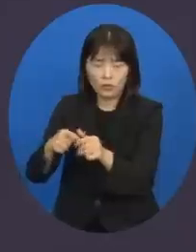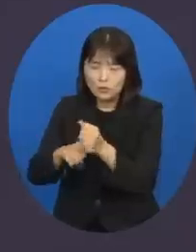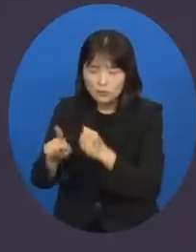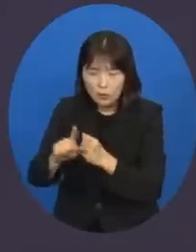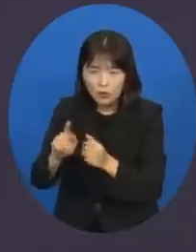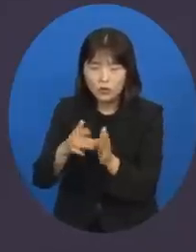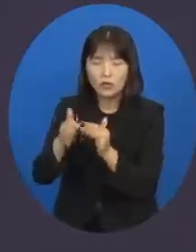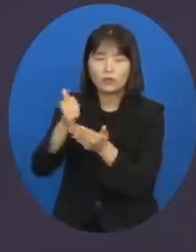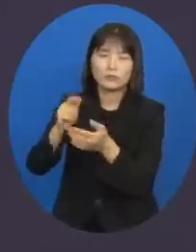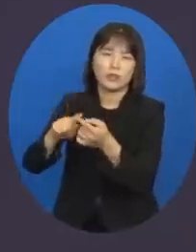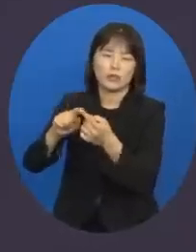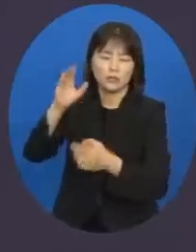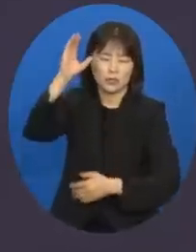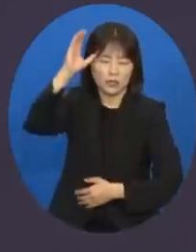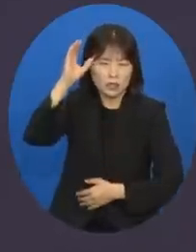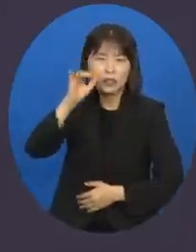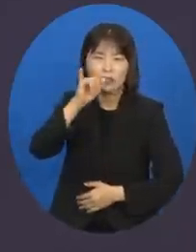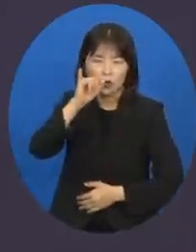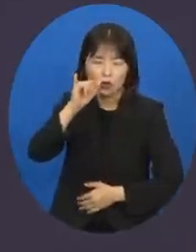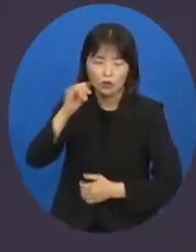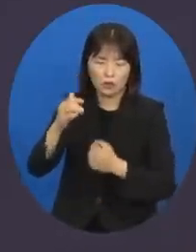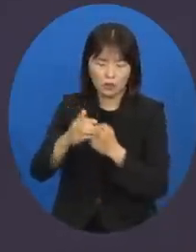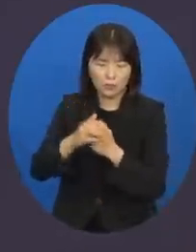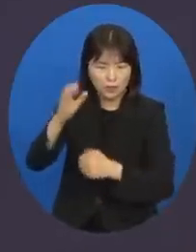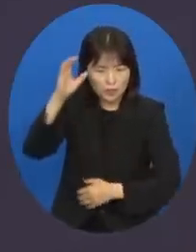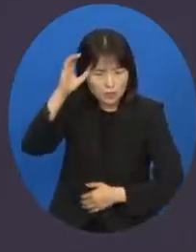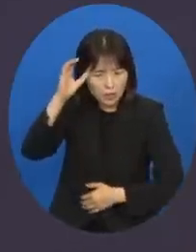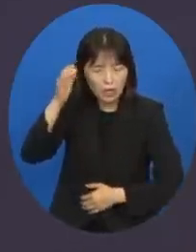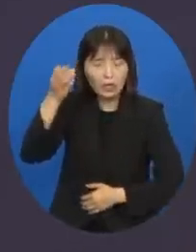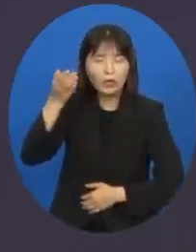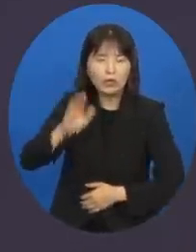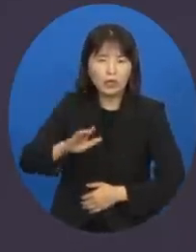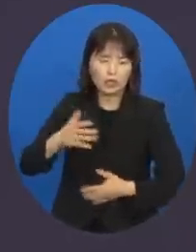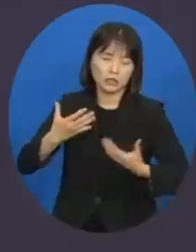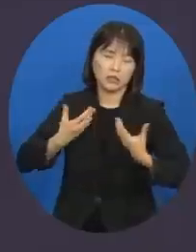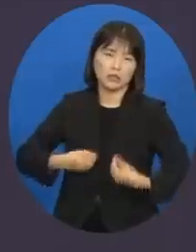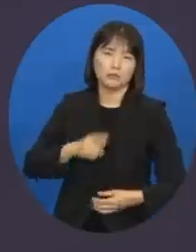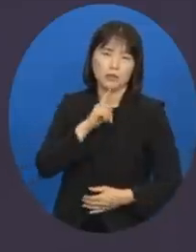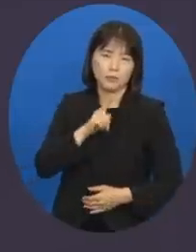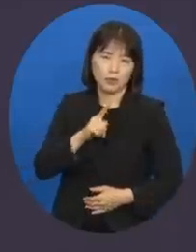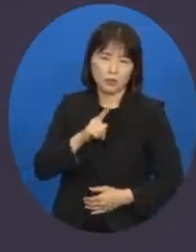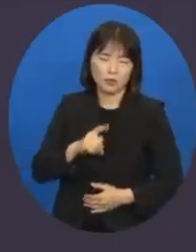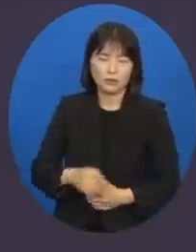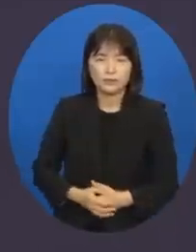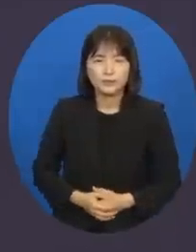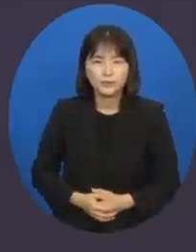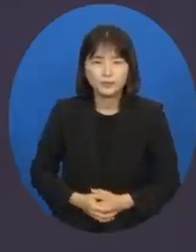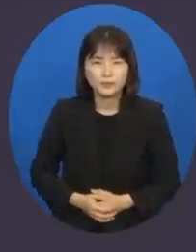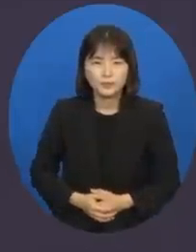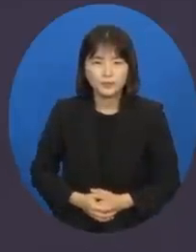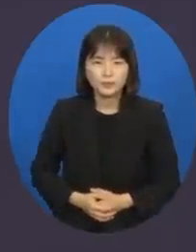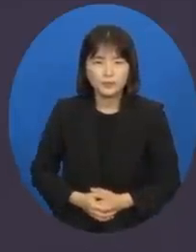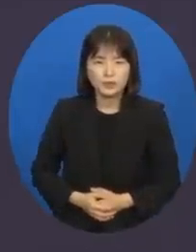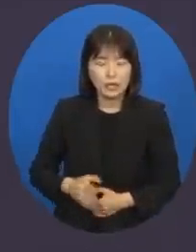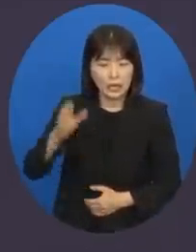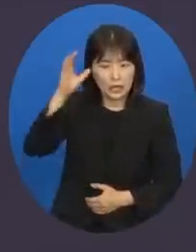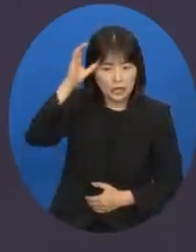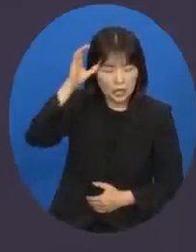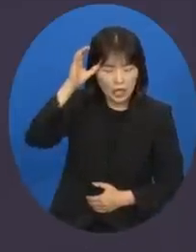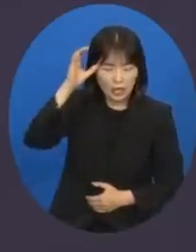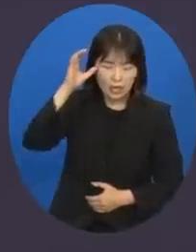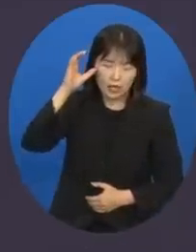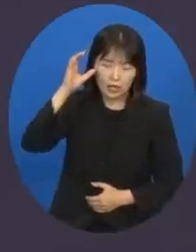때문에 그런 것이죠. 실망한 겁니다. 기대한 자만이 실망을 하고 그 실망이 커지면 그것이 욕으로 비방으로